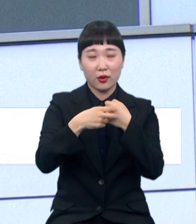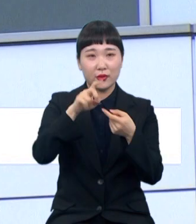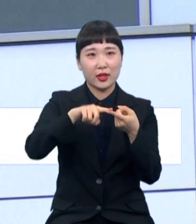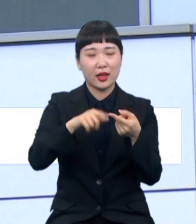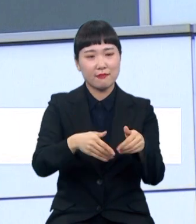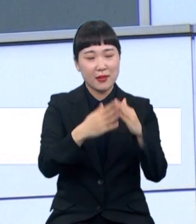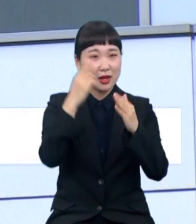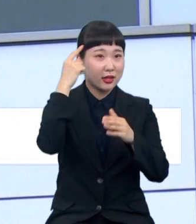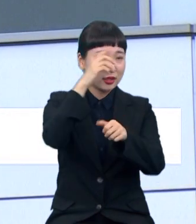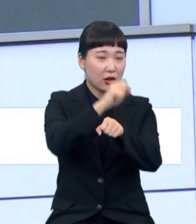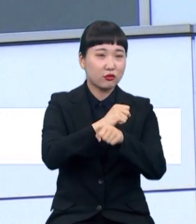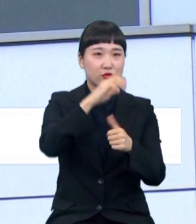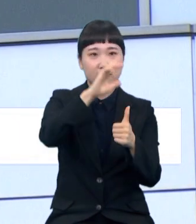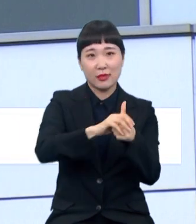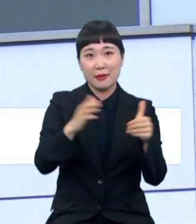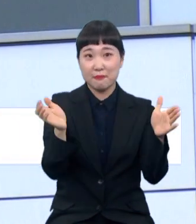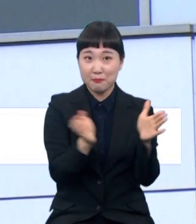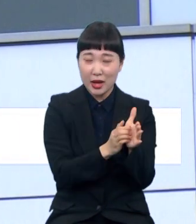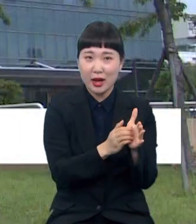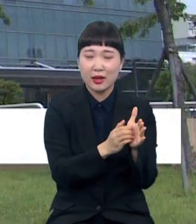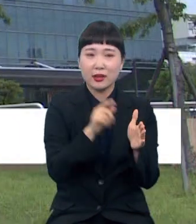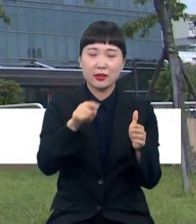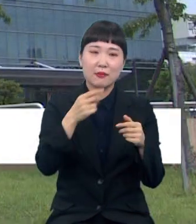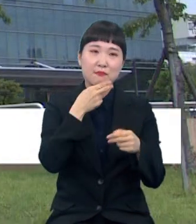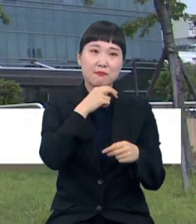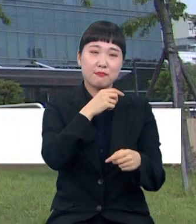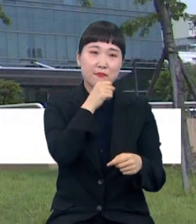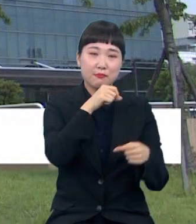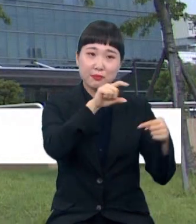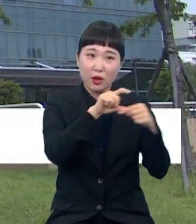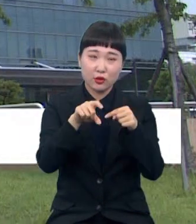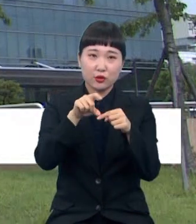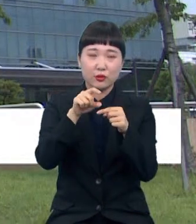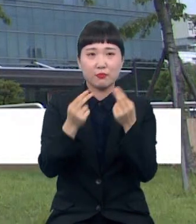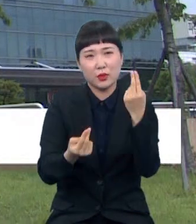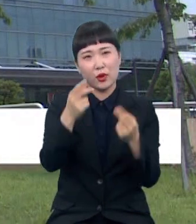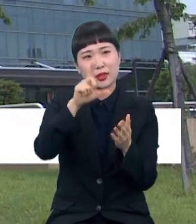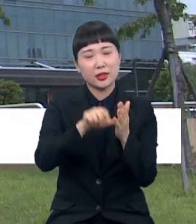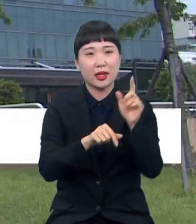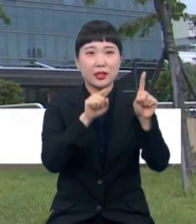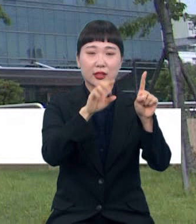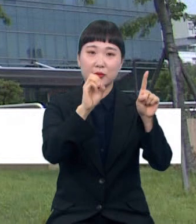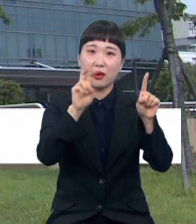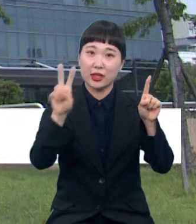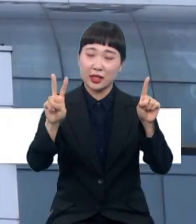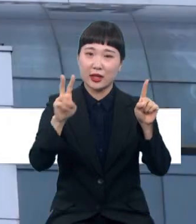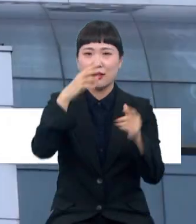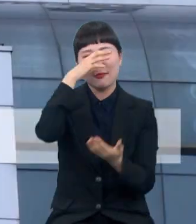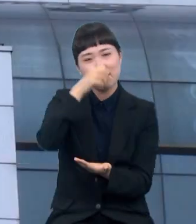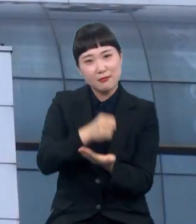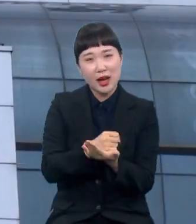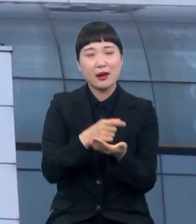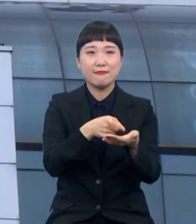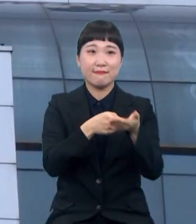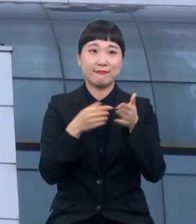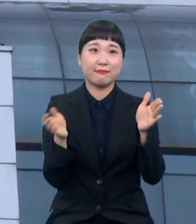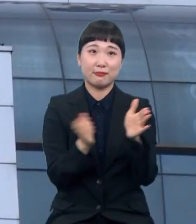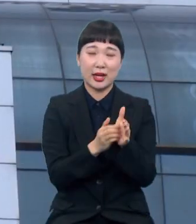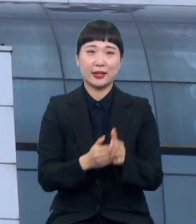연구조사 용역을 진행했고 편익 대비 비용인 BC값은 1.01로 타당성이 있는 것으로